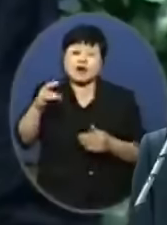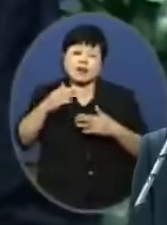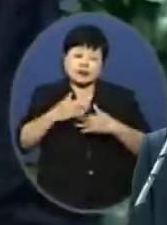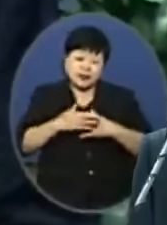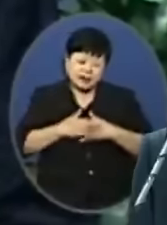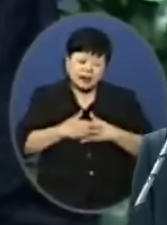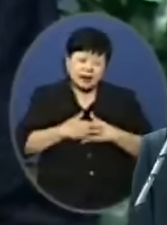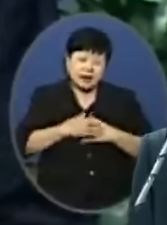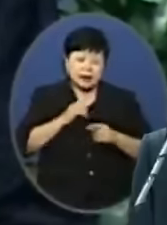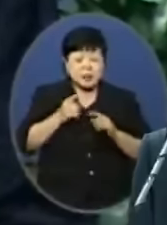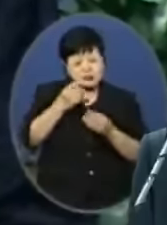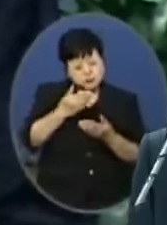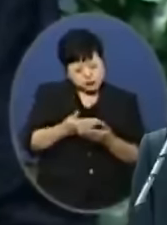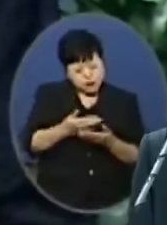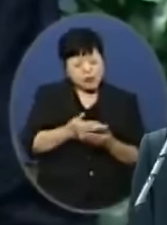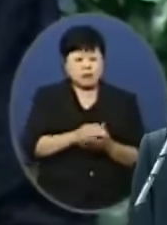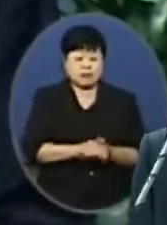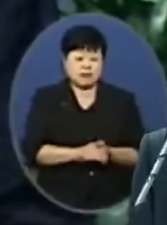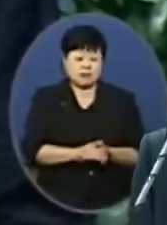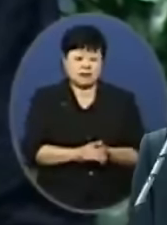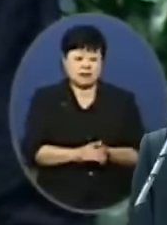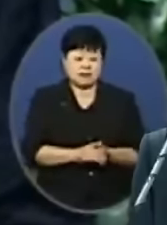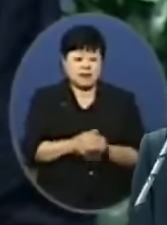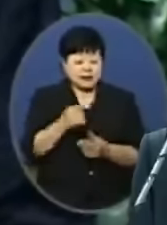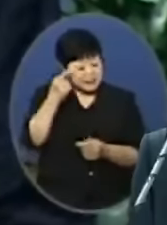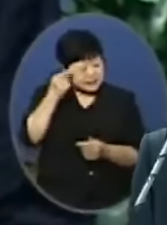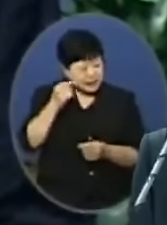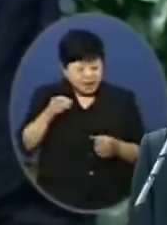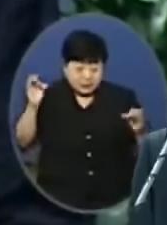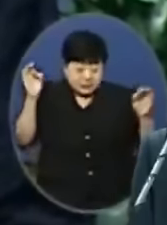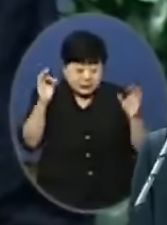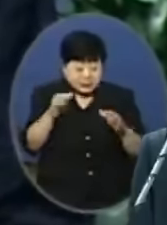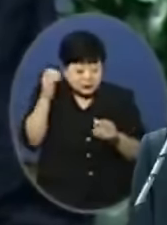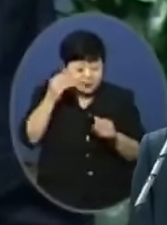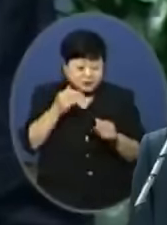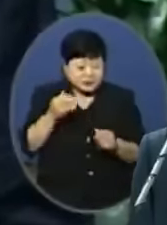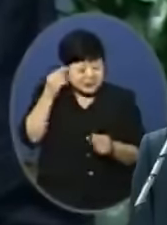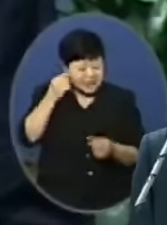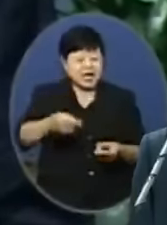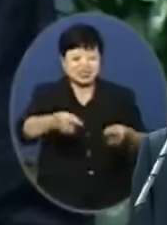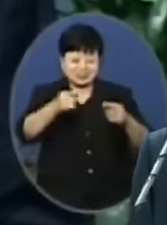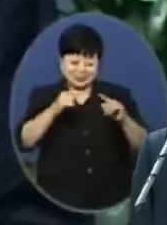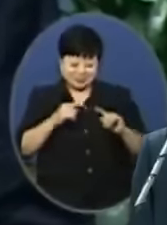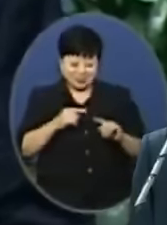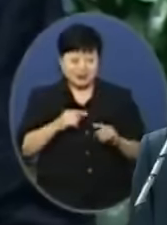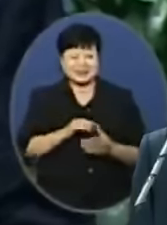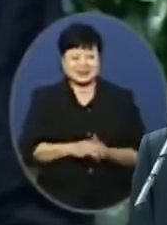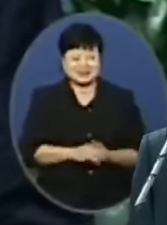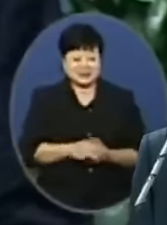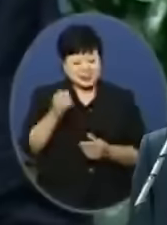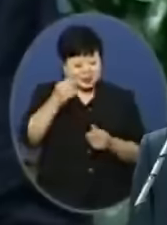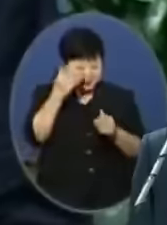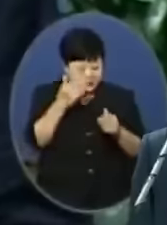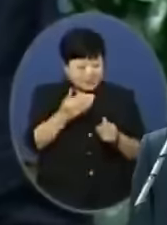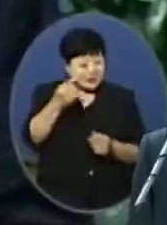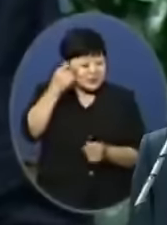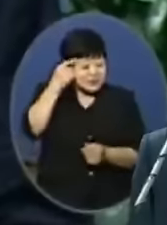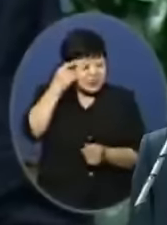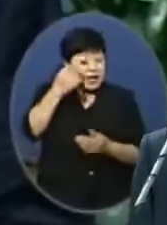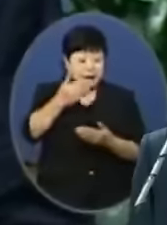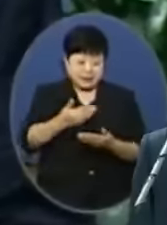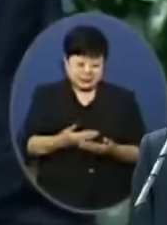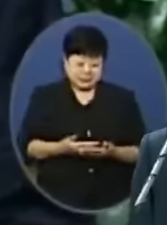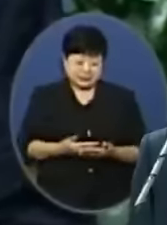내게 말씀하시옵소서. 그러면 내 생각이 사라지고 성령의 생각이 떠오르게 되면 성령의 생각을